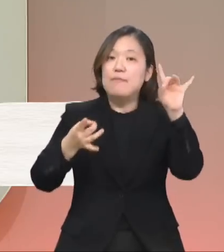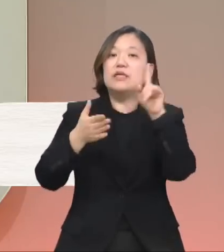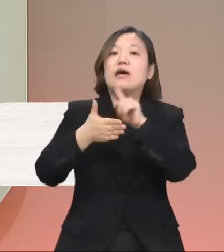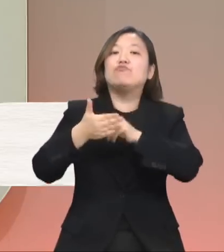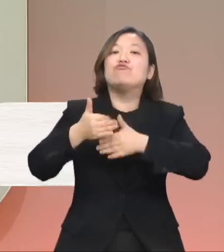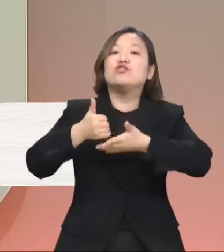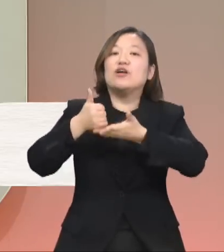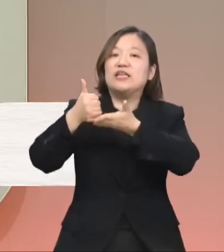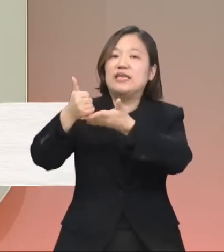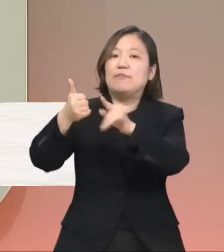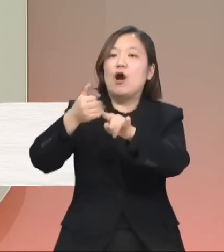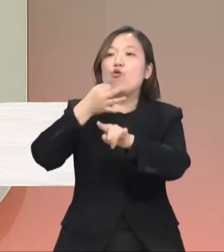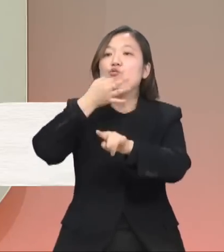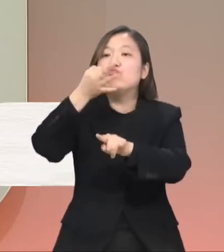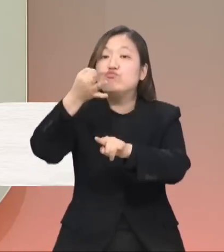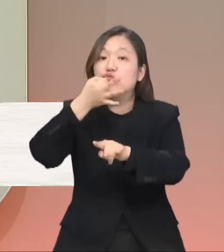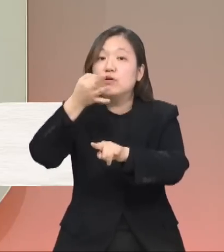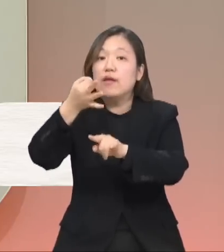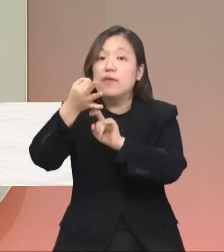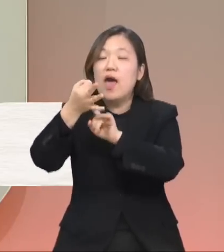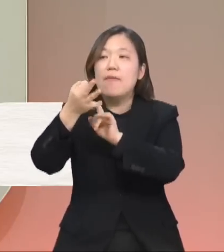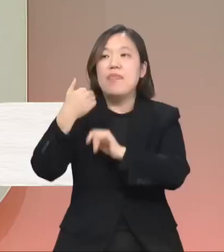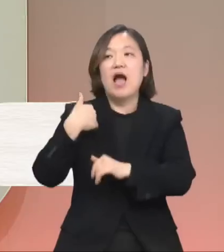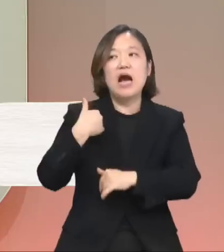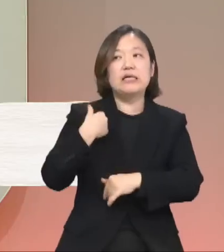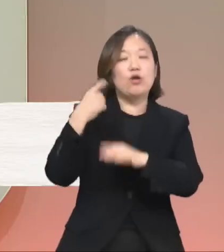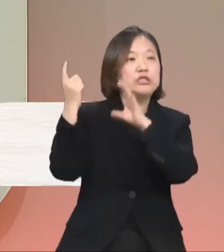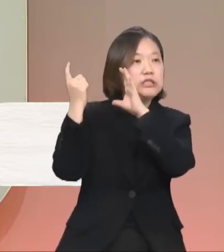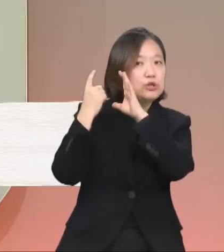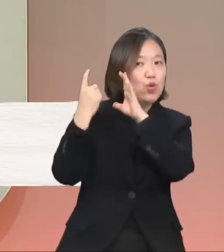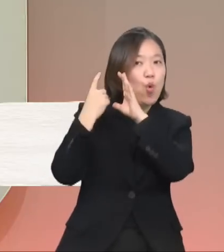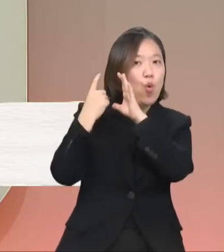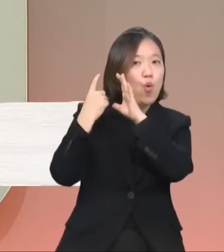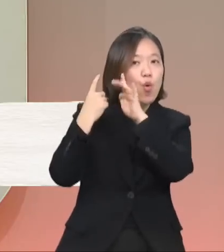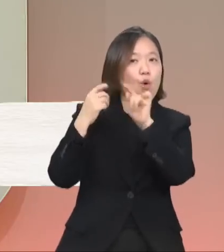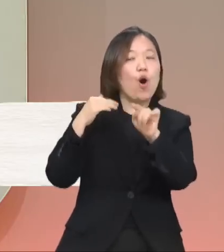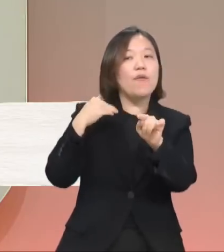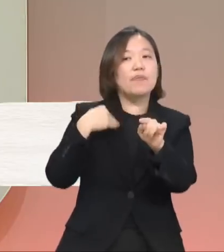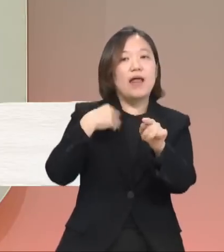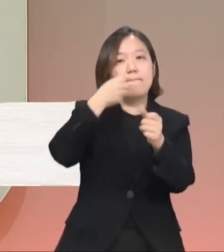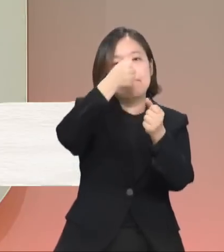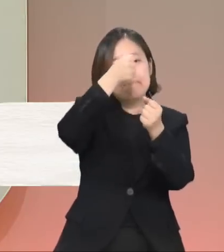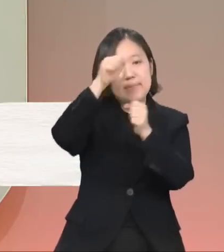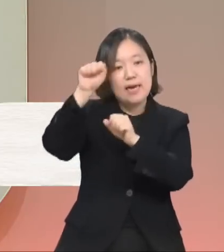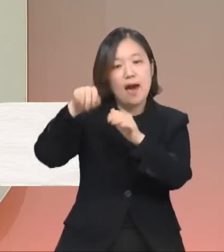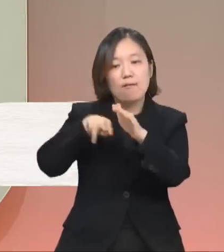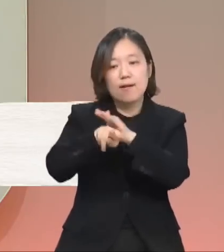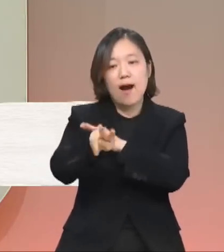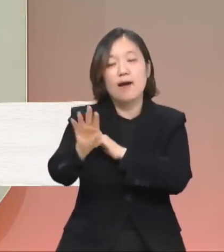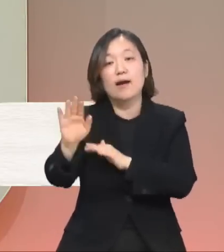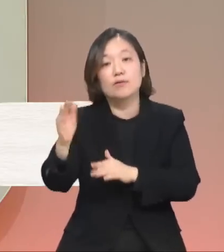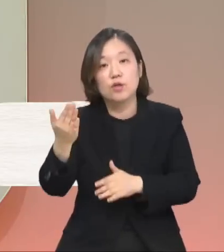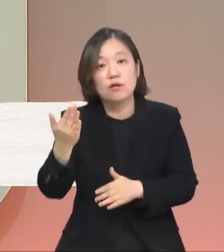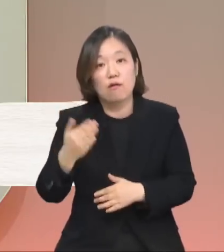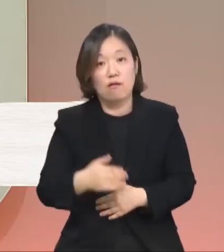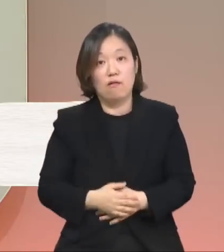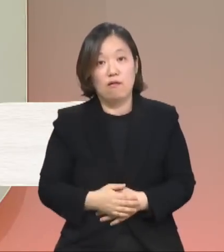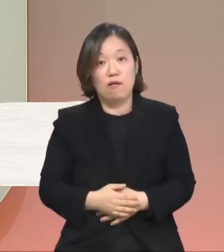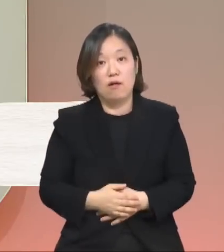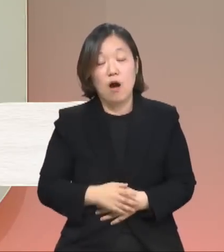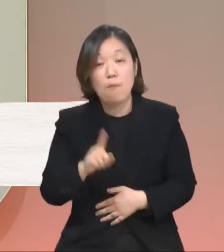염불소리를 듣고 그곳을 탈출하였습니다 그리고 또 한 가지는